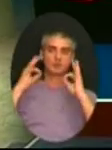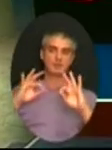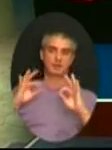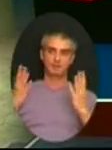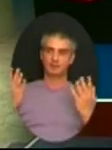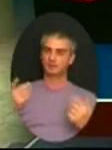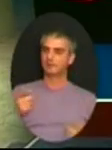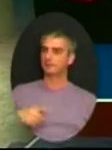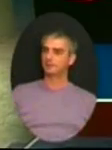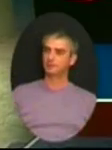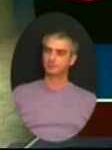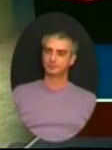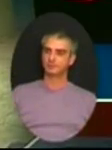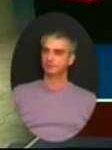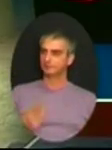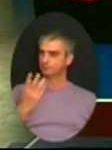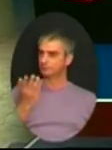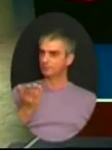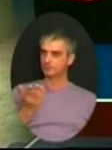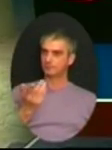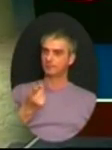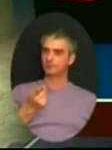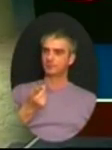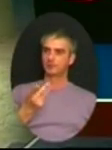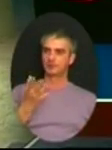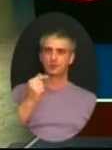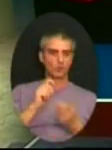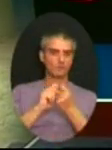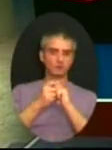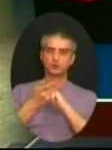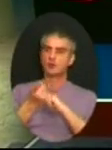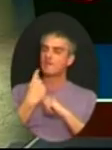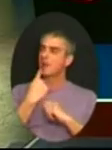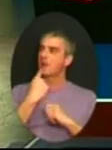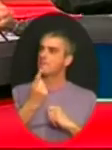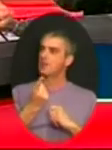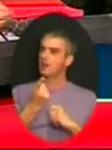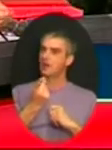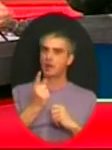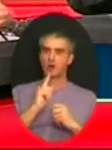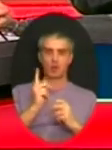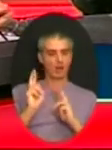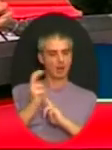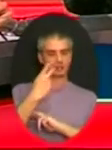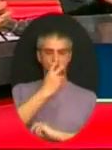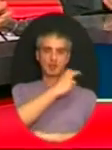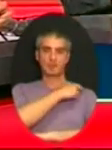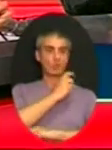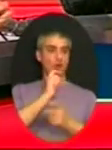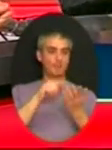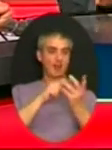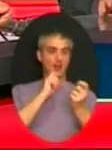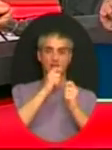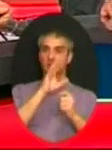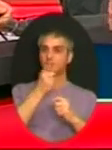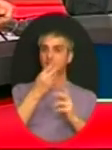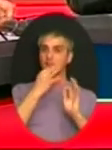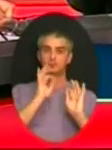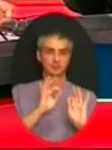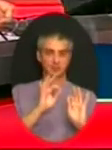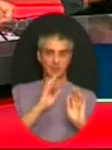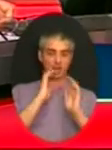הדיון, מה שטייל, פיקחו מי שפיקחו ושינו אותו. אבל עצם האמירה שלא לגיטימי להזמין את המפכ"ל לרעיון שלו בעובדה, אם זה